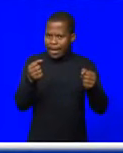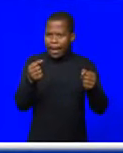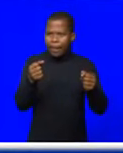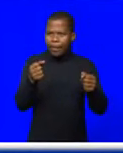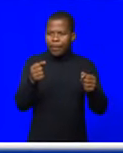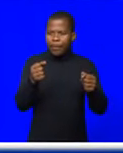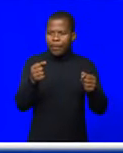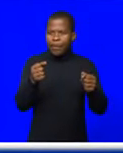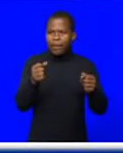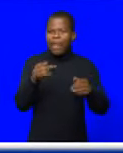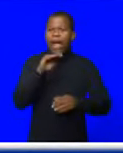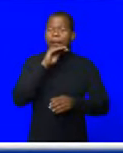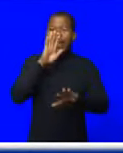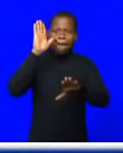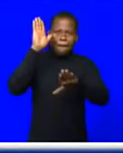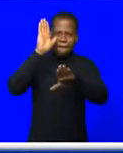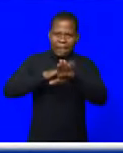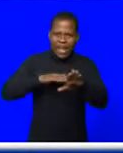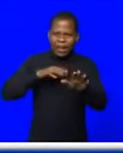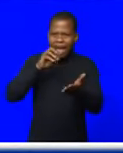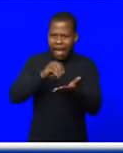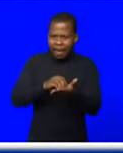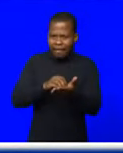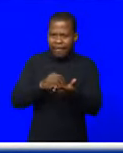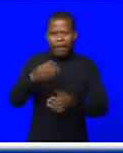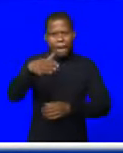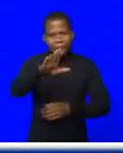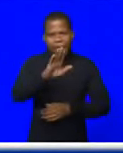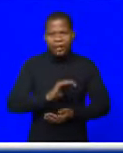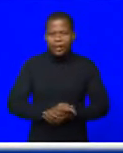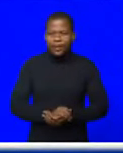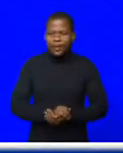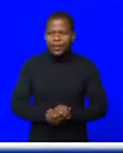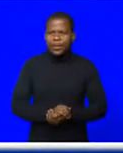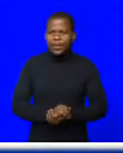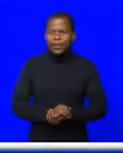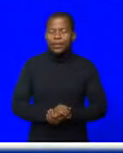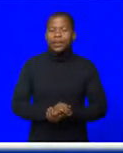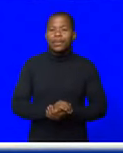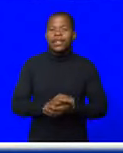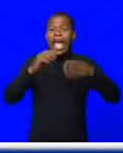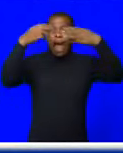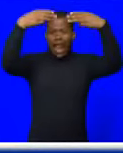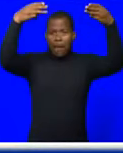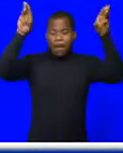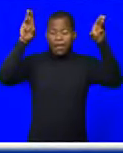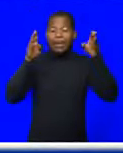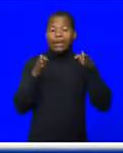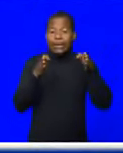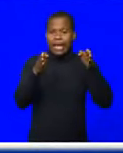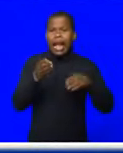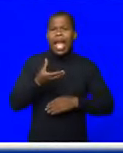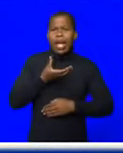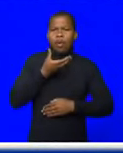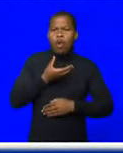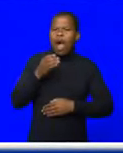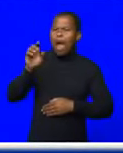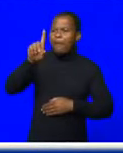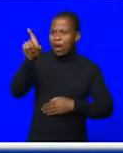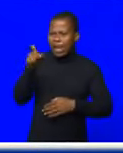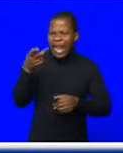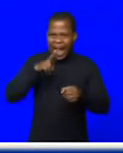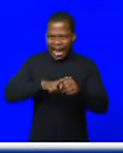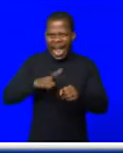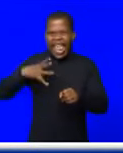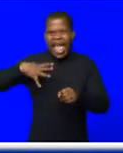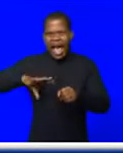mhlawumbe loSwati lesimshaya ngalo bese liyagcina. Timbunga tibe nembuto ngalo mthetho losakhankanywa letinye tincomile